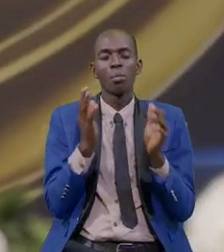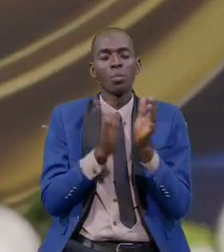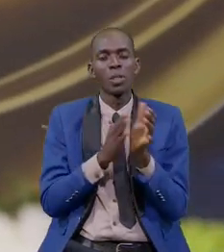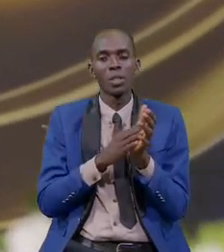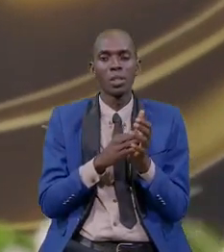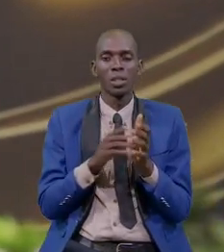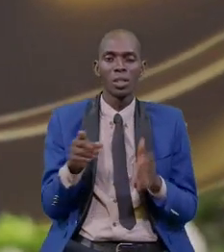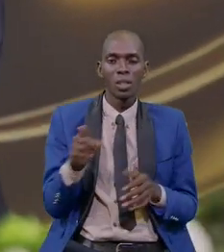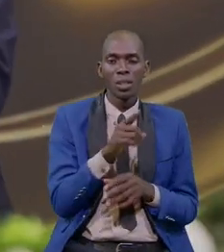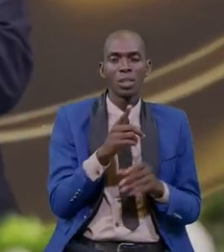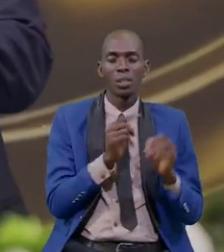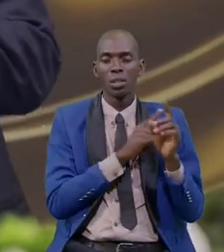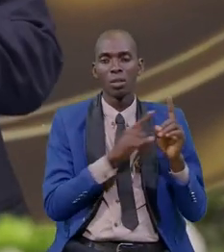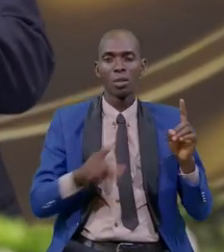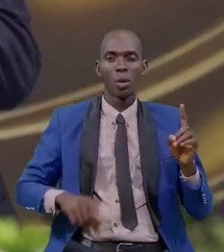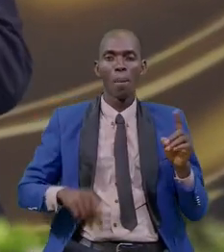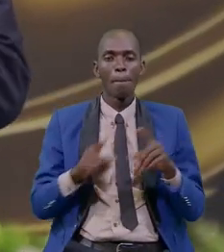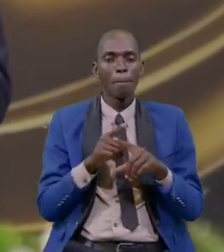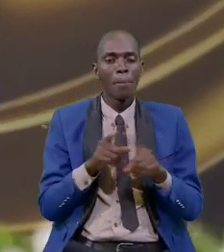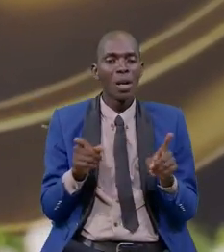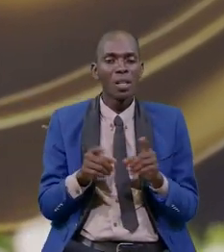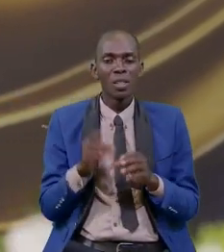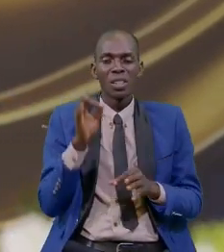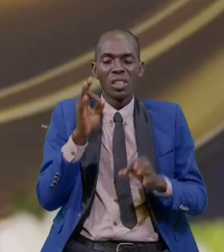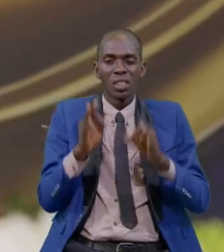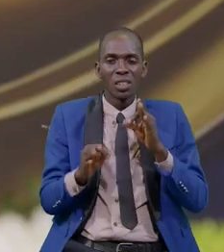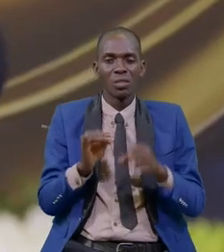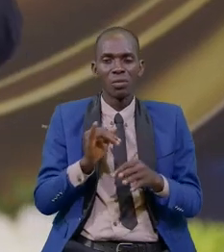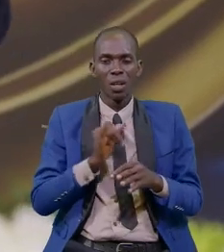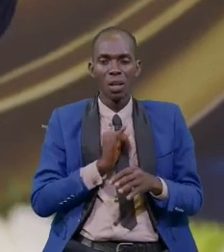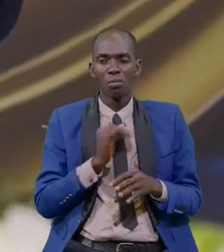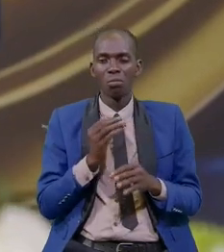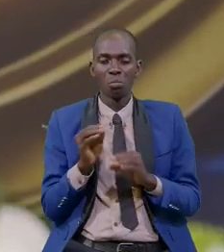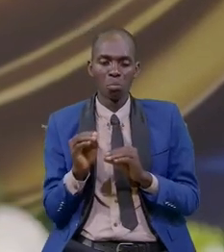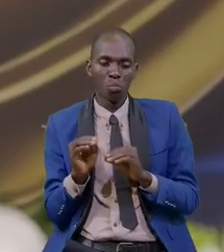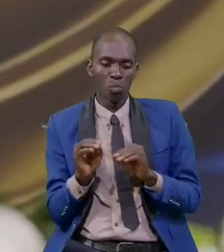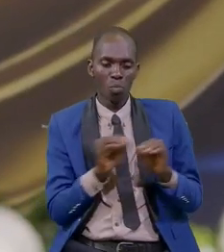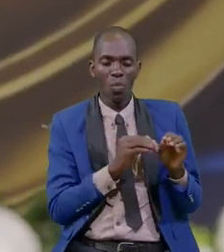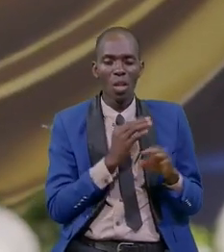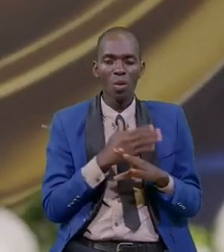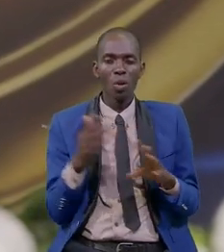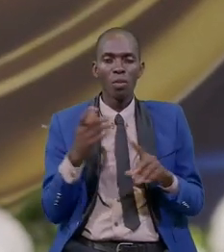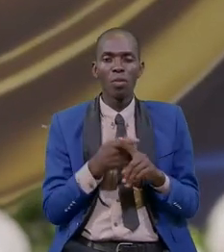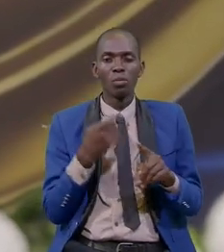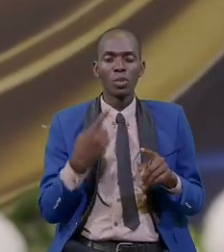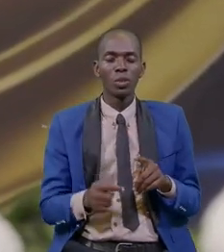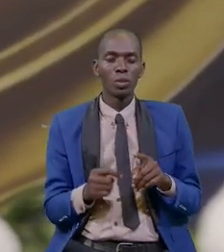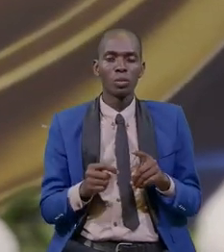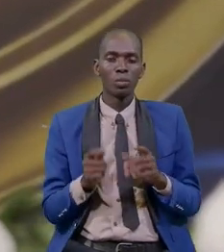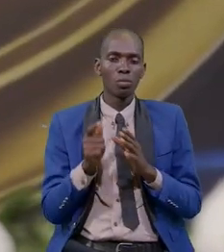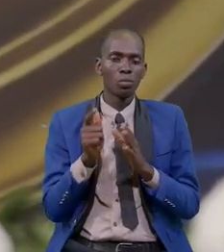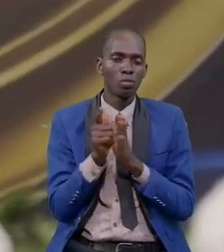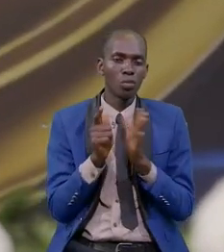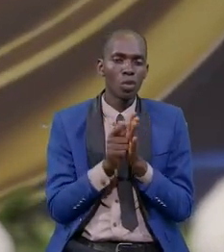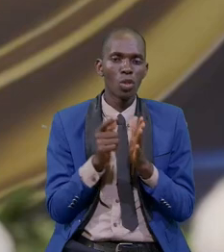dire. Mais si je me détache du règne de Dieu, et je prends ma pensée, il ruine